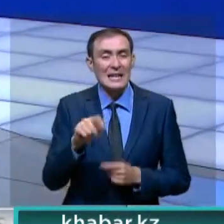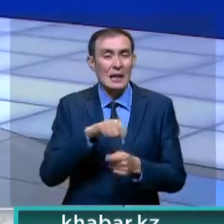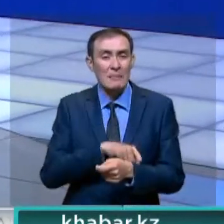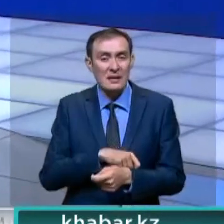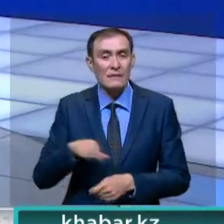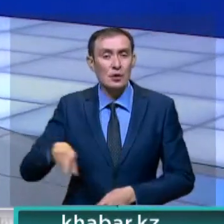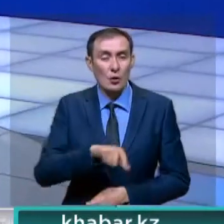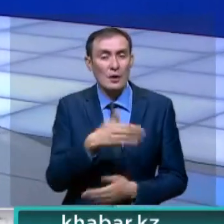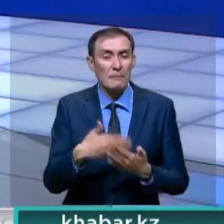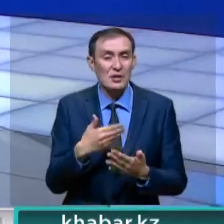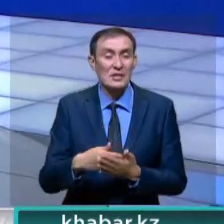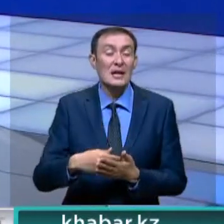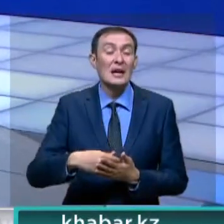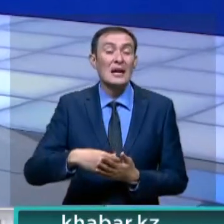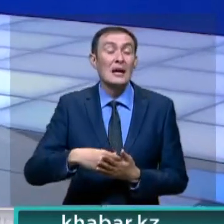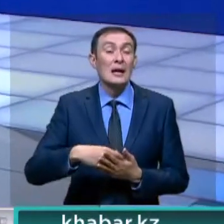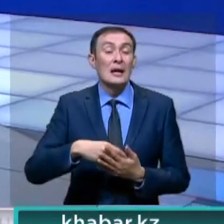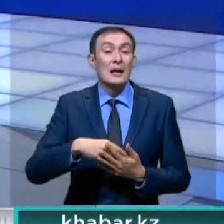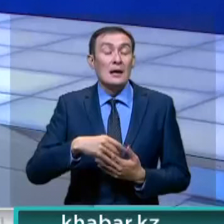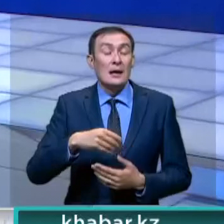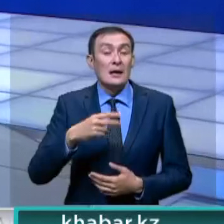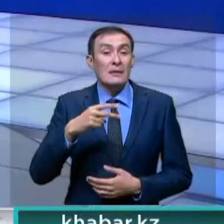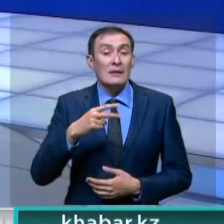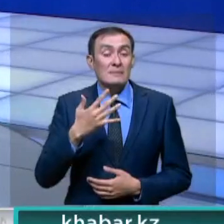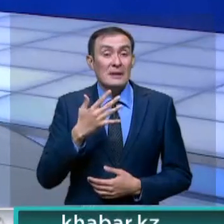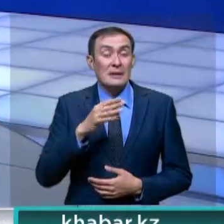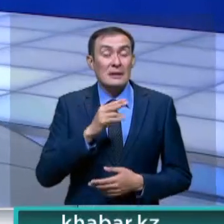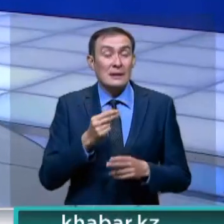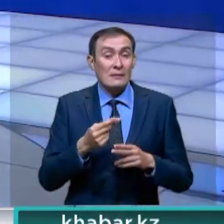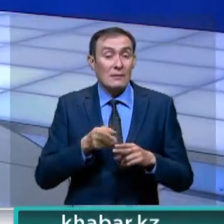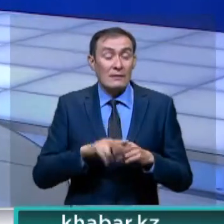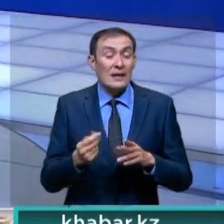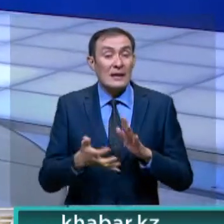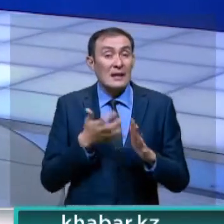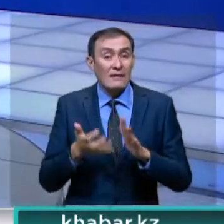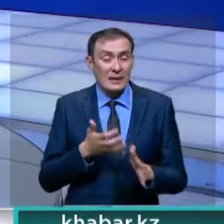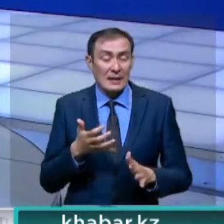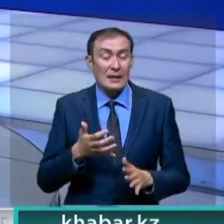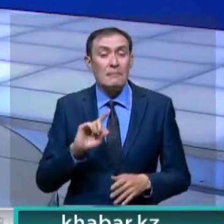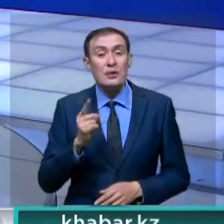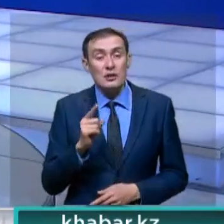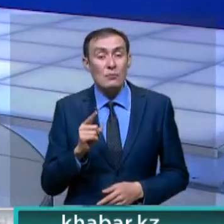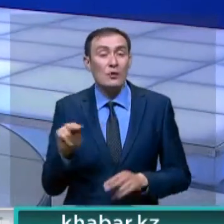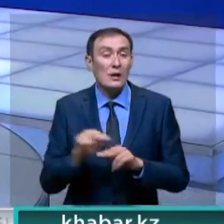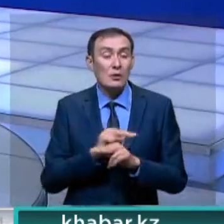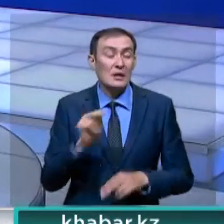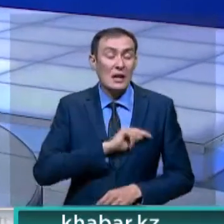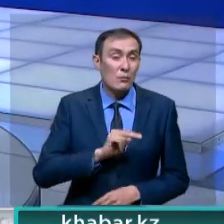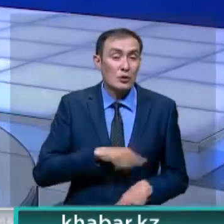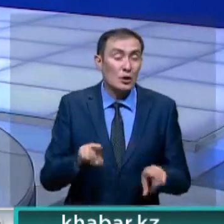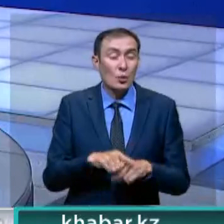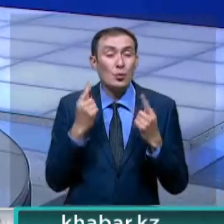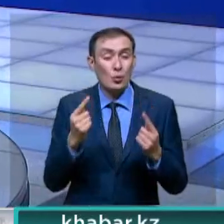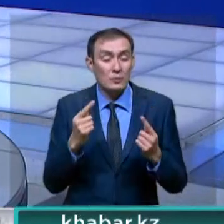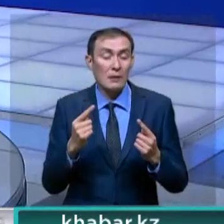300 километров автобана – почти 250 миллионов тенге. Однако этих денег не хватает, говорят подрядчики. Почему ремонтные работы на столь